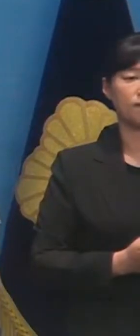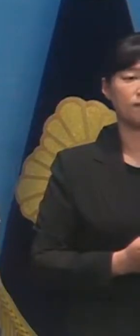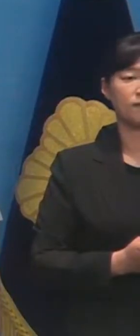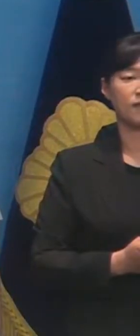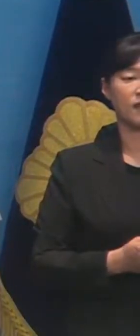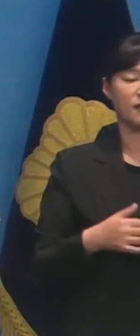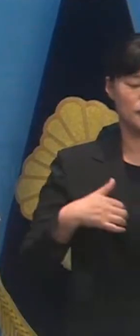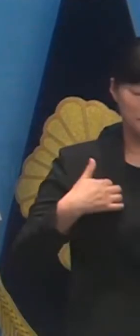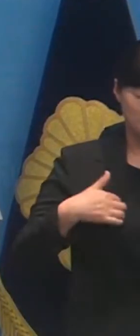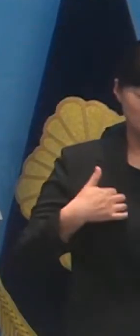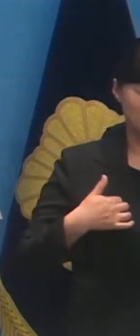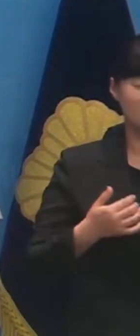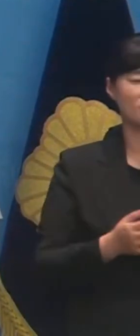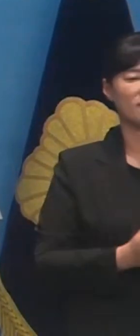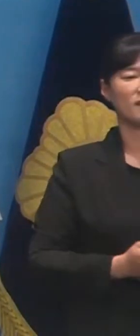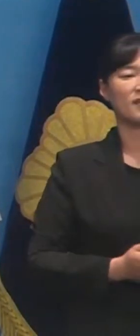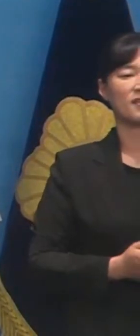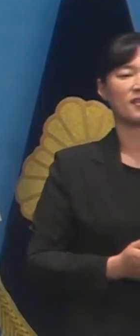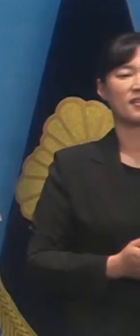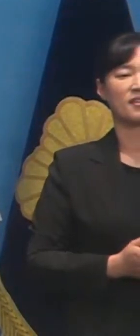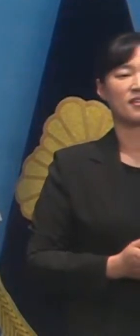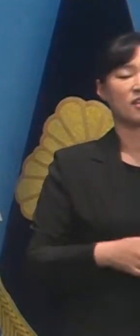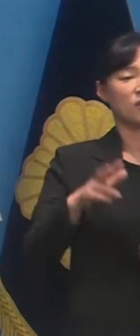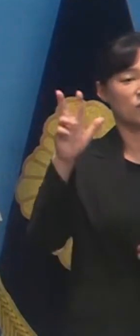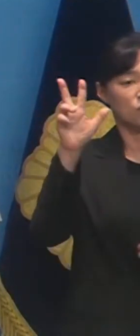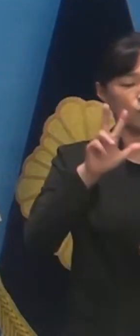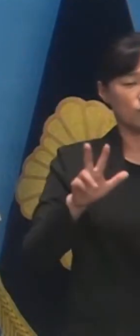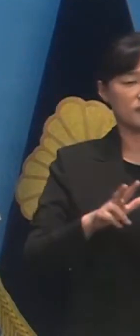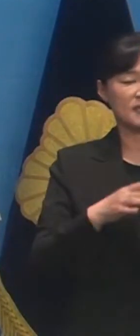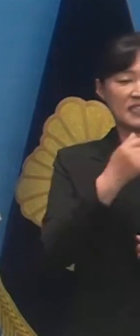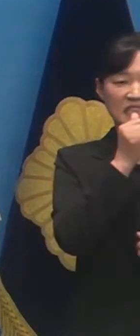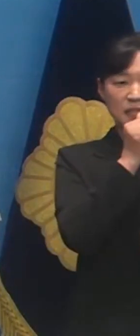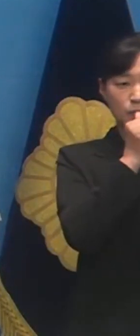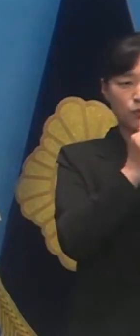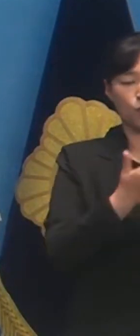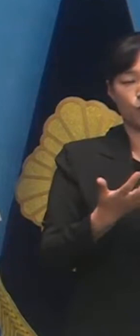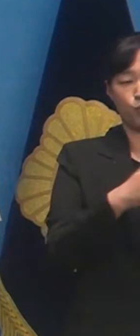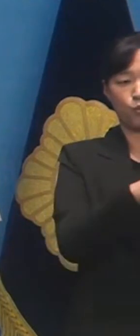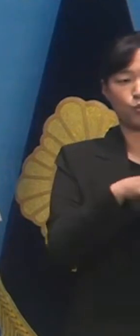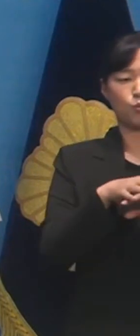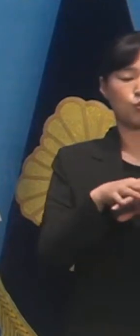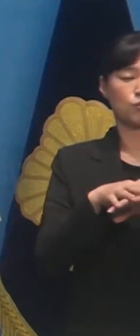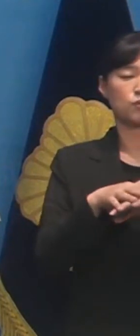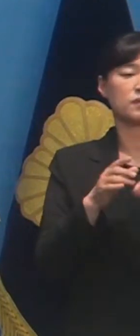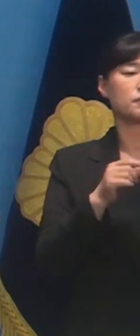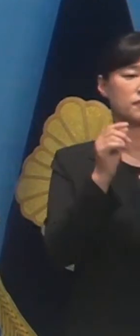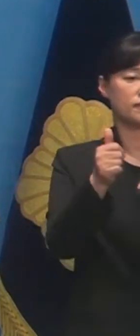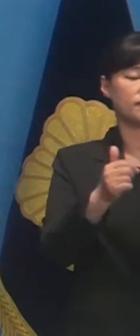예, 반갑습니다. 전국 금속노조위원장 장창렬입니다.